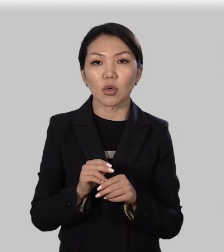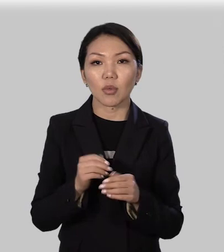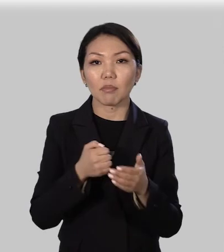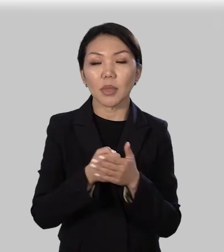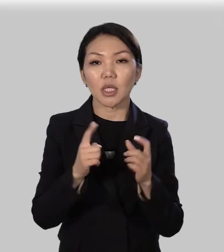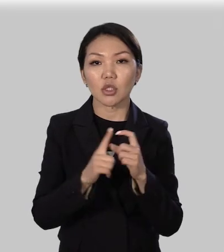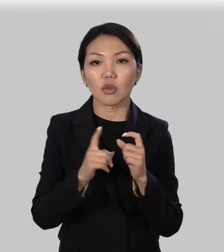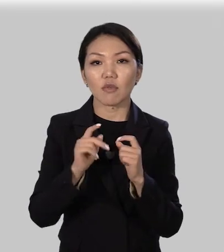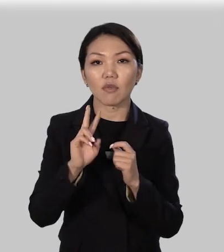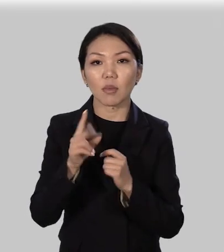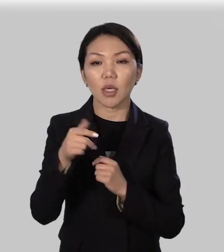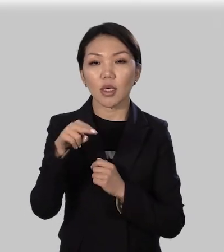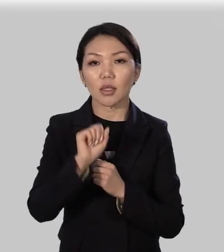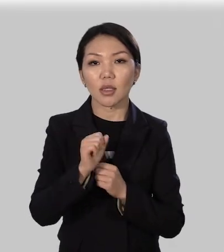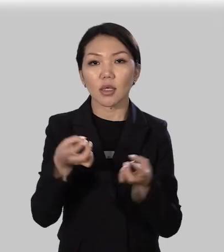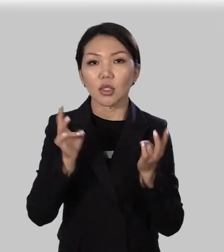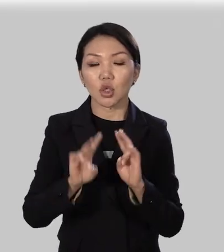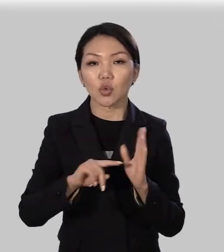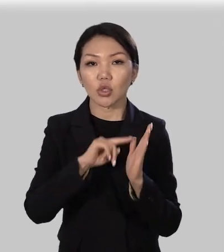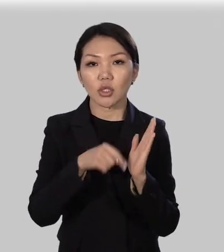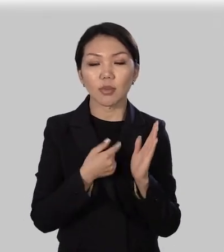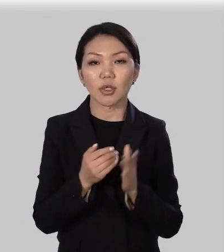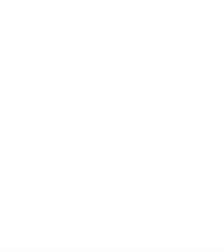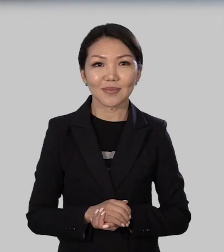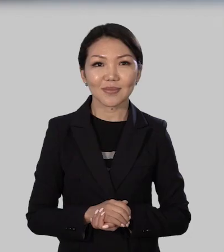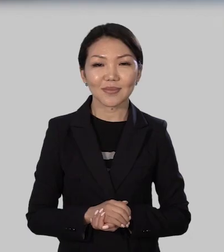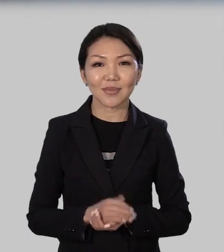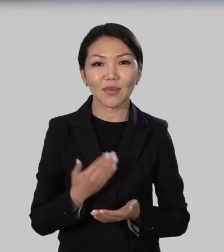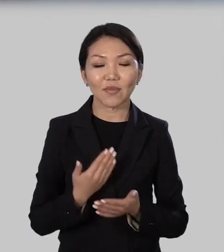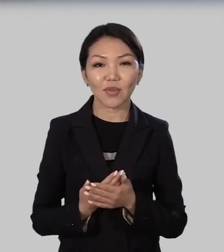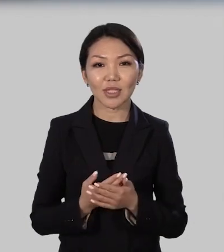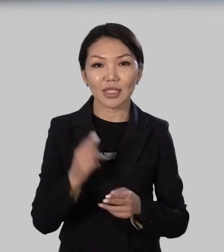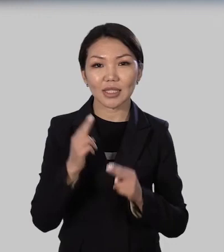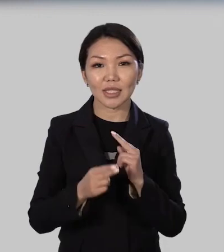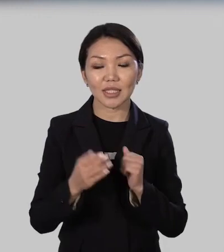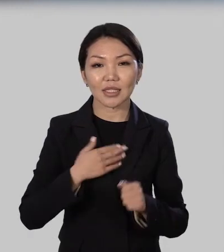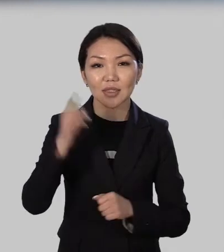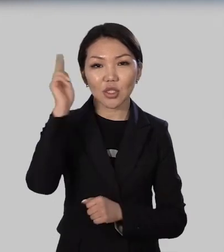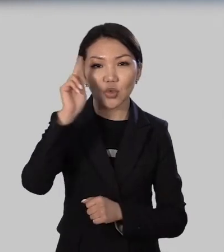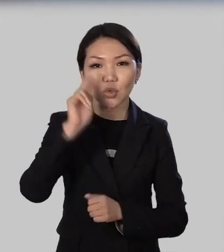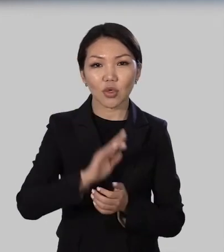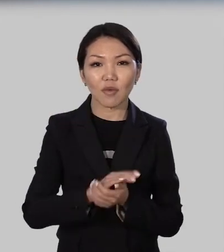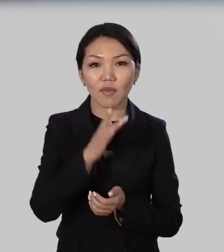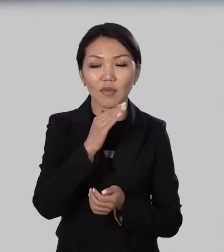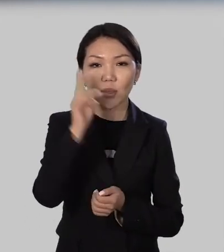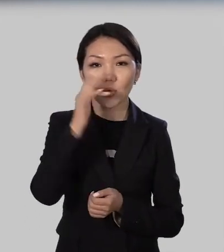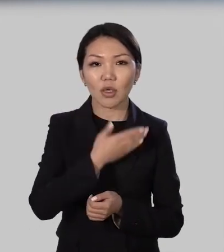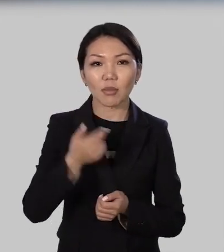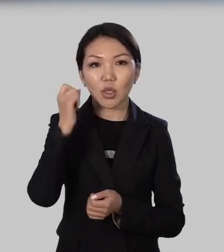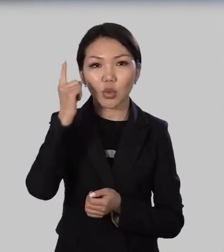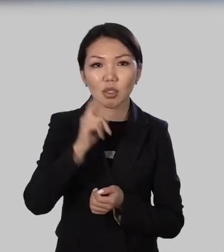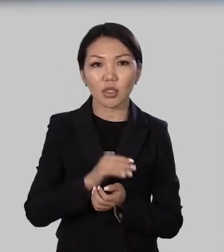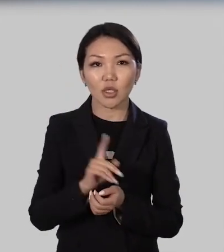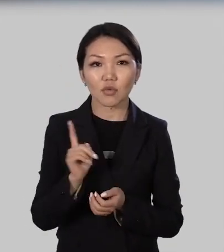Как четко и красиво передана основная мысль. Конечно, благодаря Вот и подходит наш урок к завершению. В ходе урока